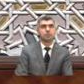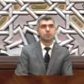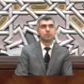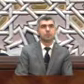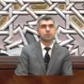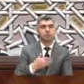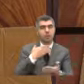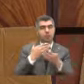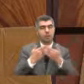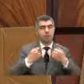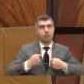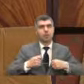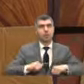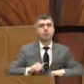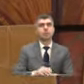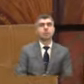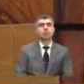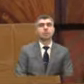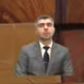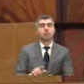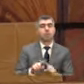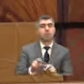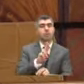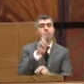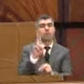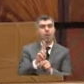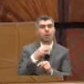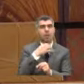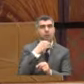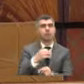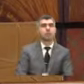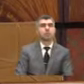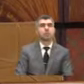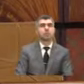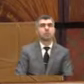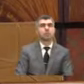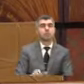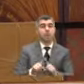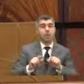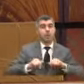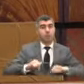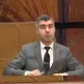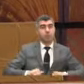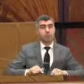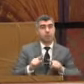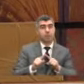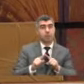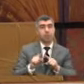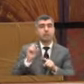شكرا سيد رئيس. سيد الوزير الله يخليك غادي نطرح لكم واحد السؤال ولكن ماشي كوزير كرجل